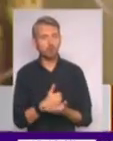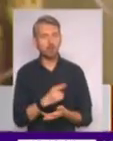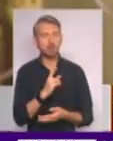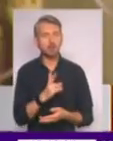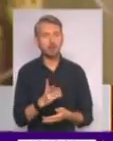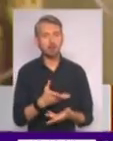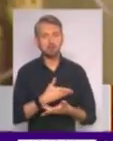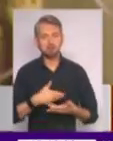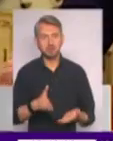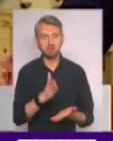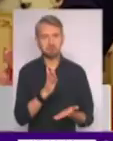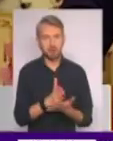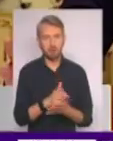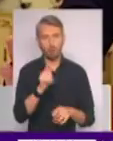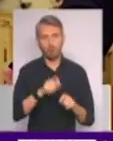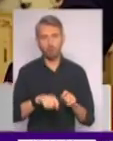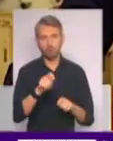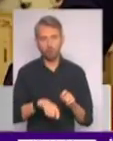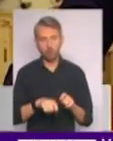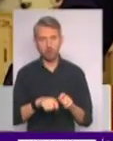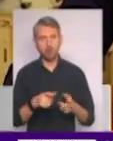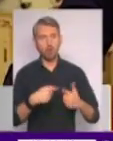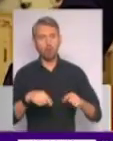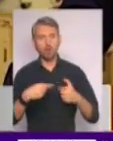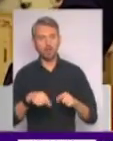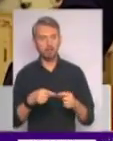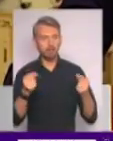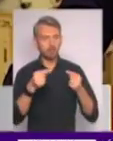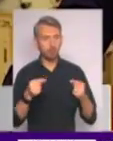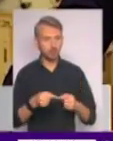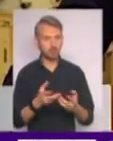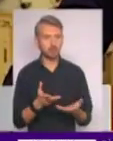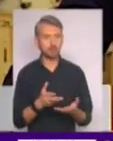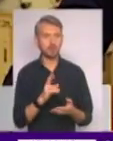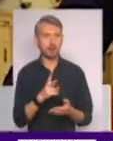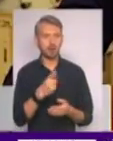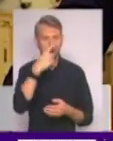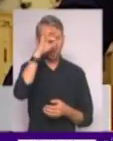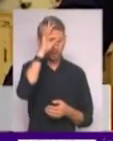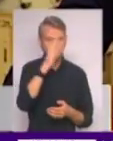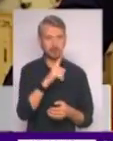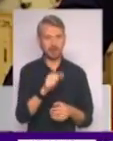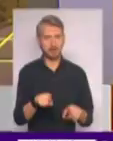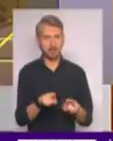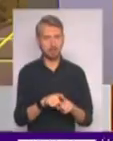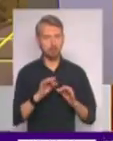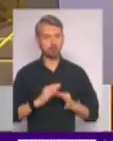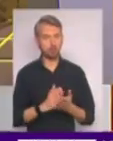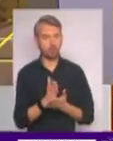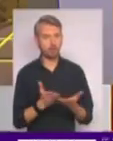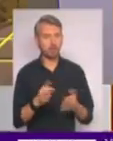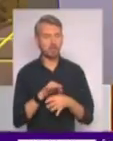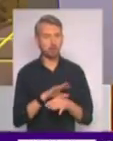ми маємо контроль органів відповідних, як то поліції, за такими чиновниками, які